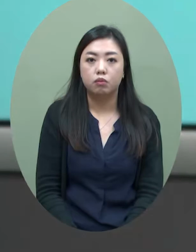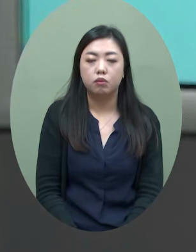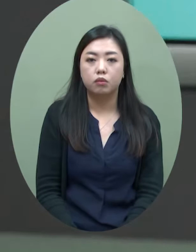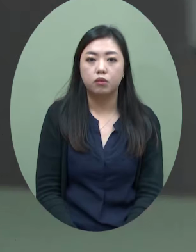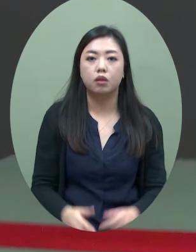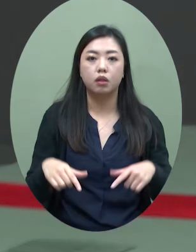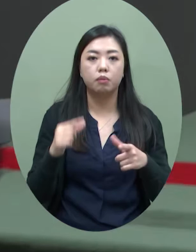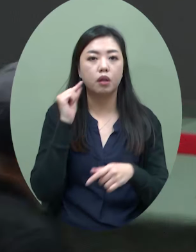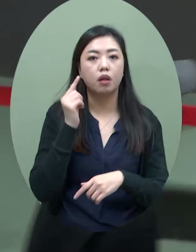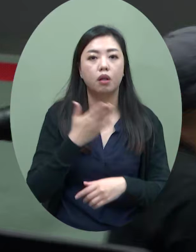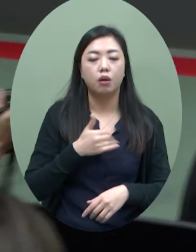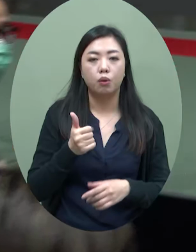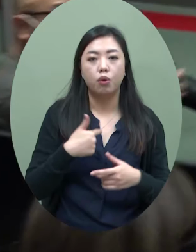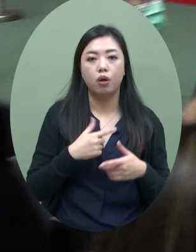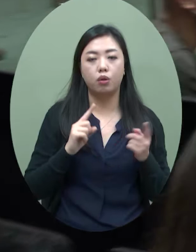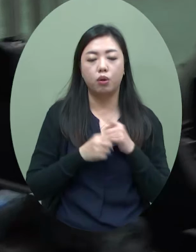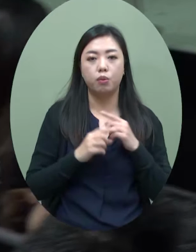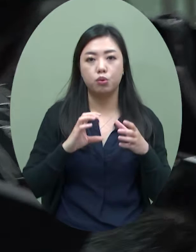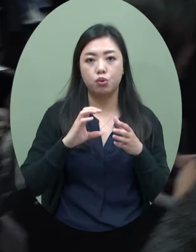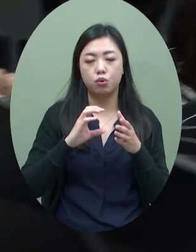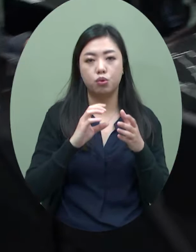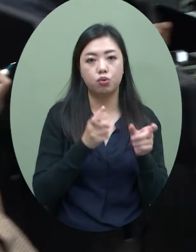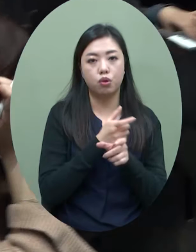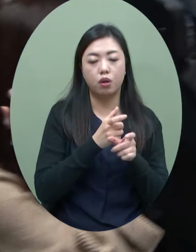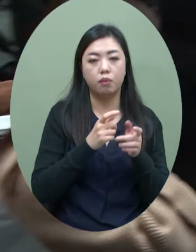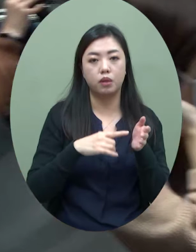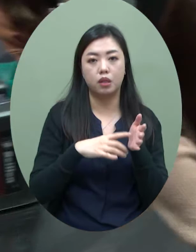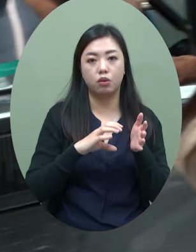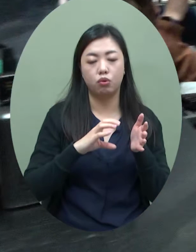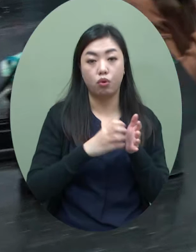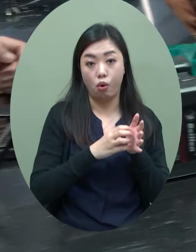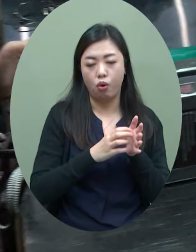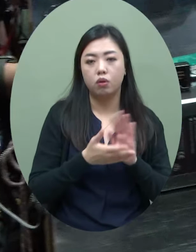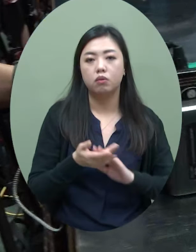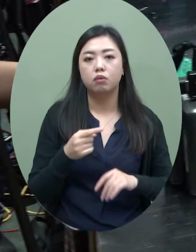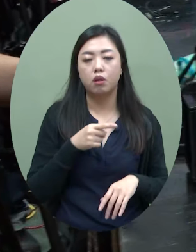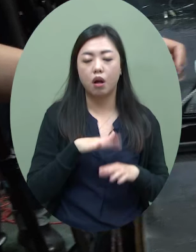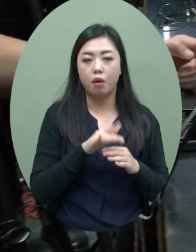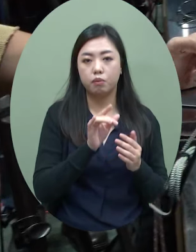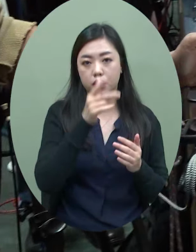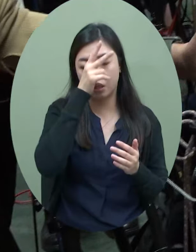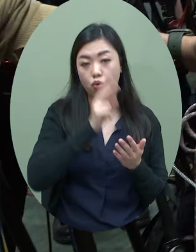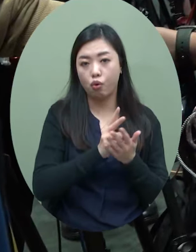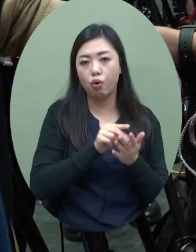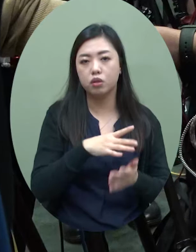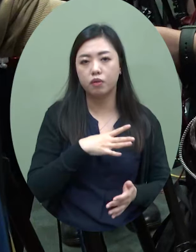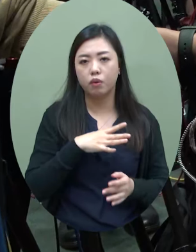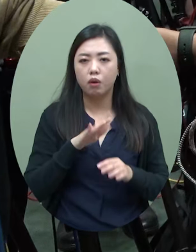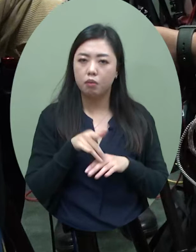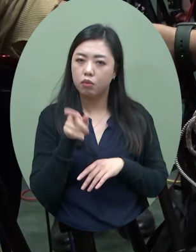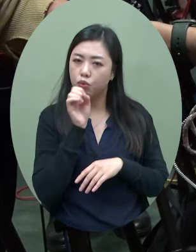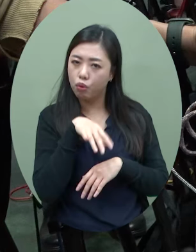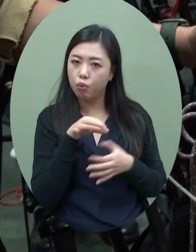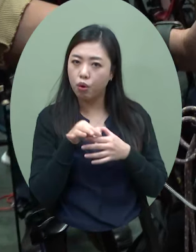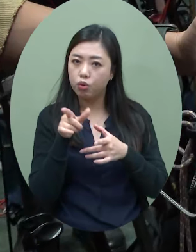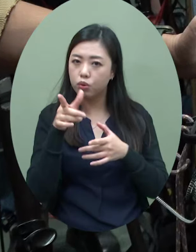林太你好，商台想問翻政改嗰方面咧，即係見到你接受傳媒訪問嘅時候就話，即係仲會有綜合條例草案嘅